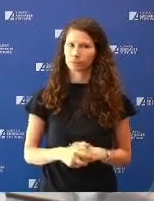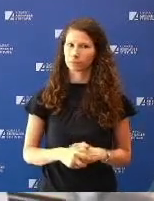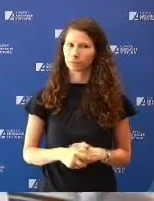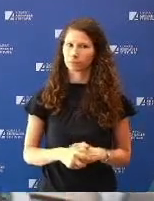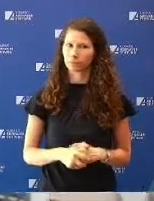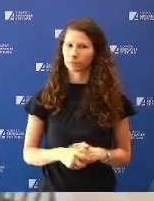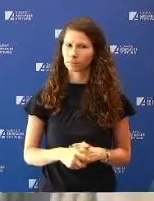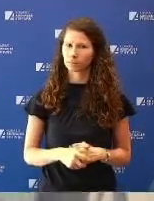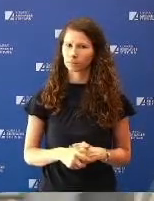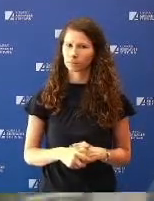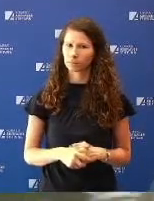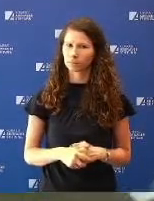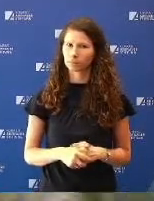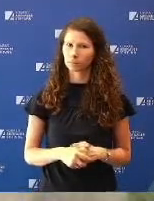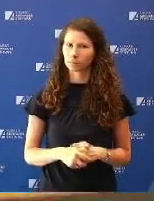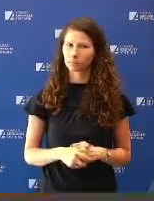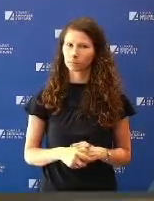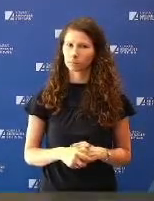Bereiche.